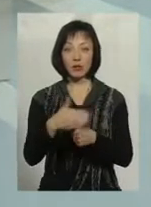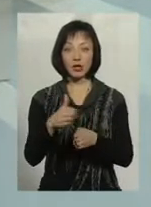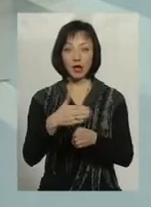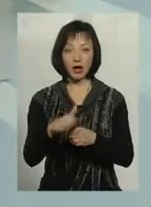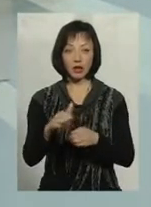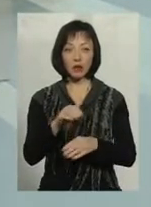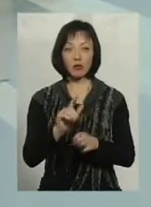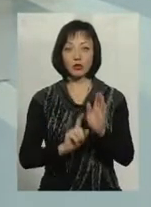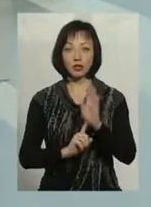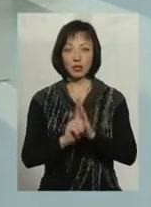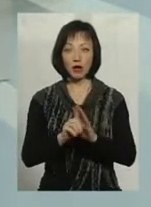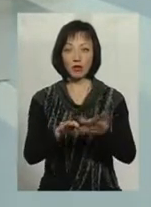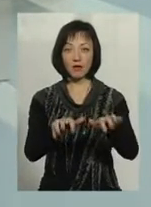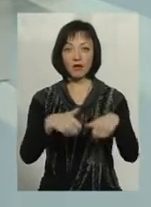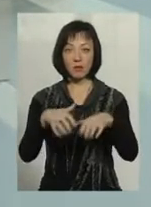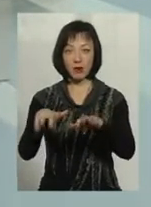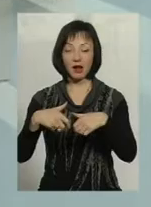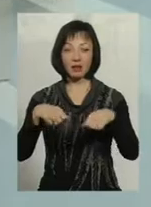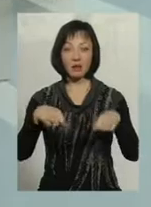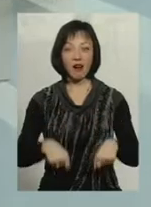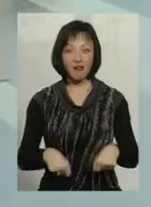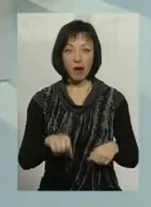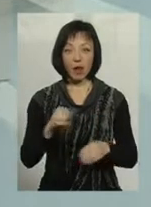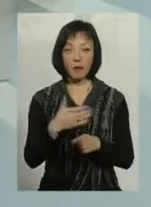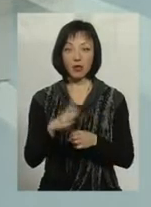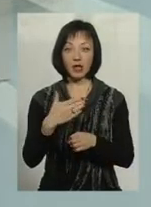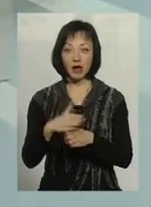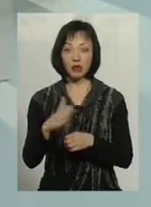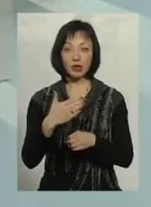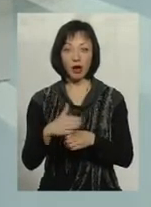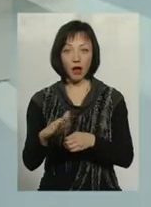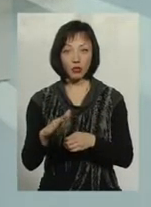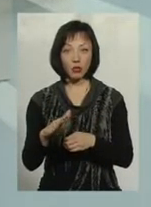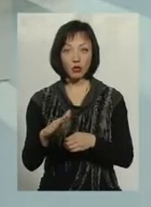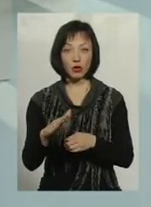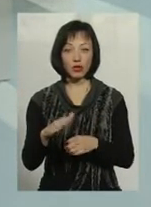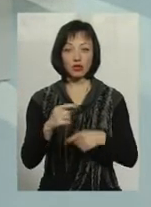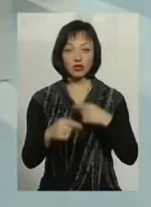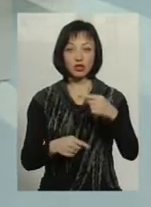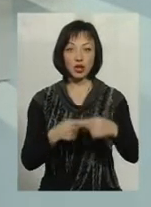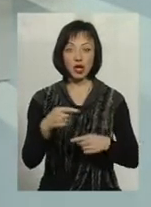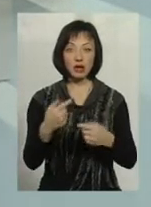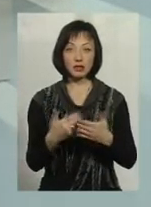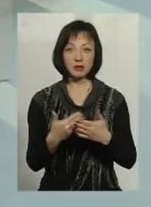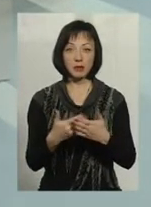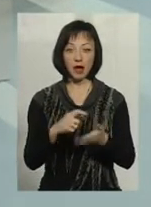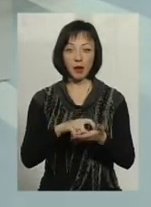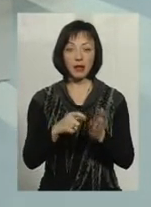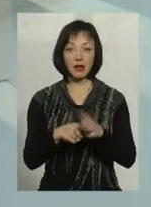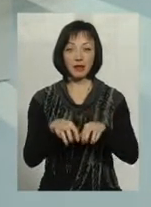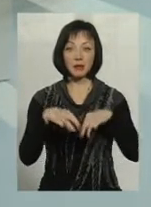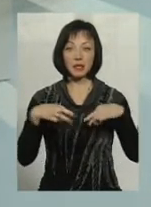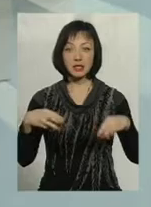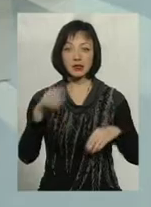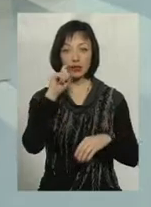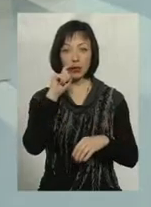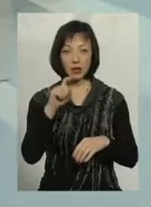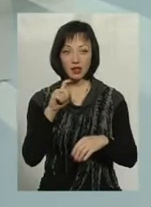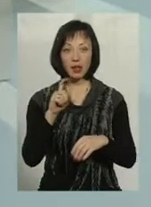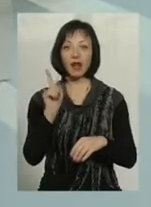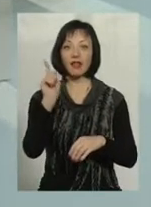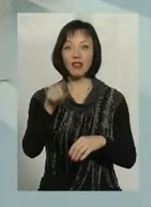нами зустрічатися, тому що ми вже і від громадської ради ми просили, щоб з нами зустрілися, ми і просили